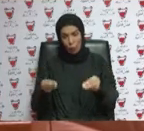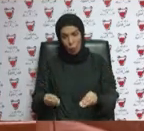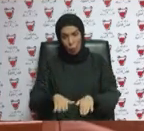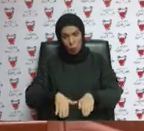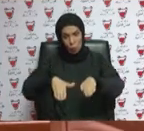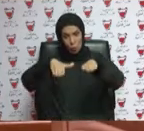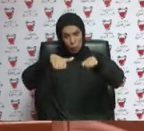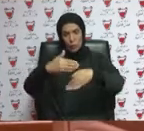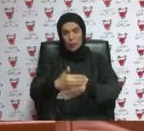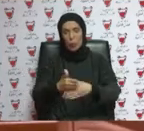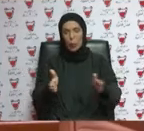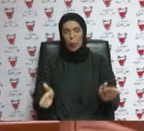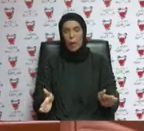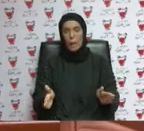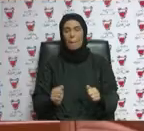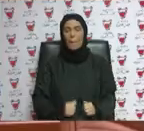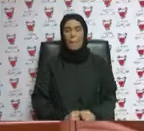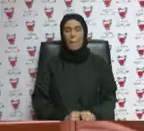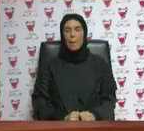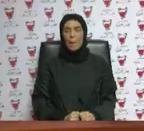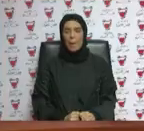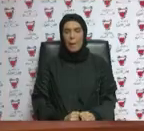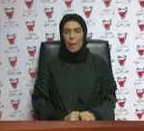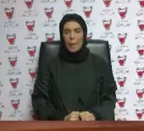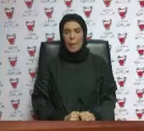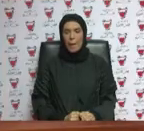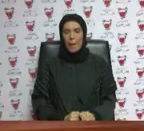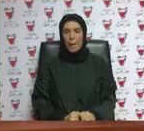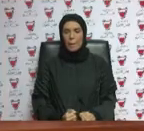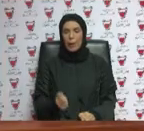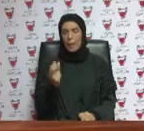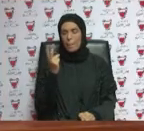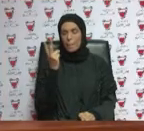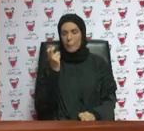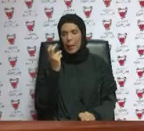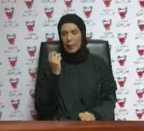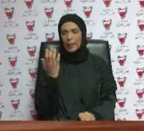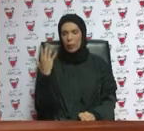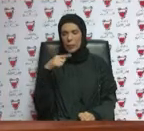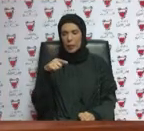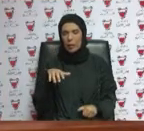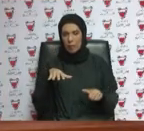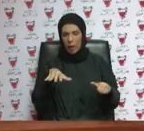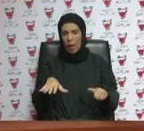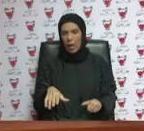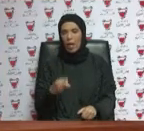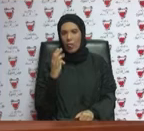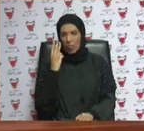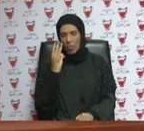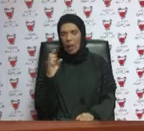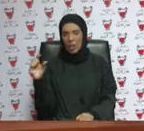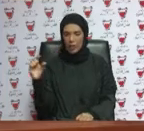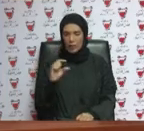الصندوق، والتي اليوم طبعا راح تكلفنا يمكن 215 مليون لثلاثة أشهر، شهر